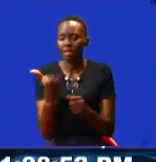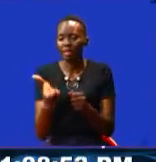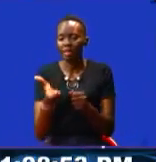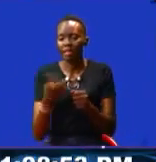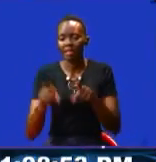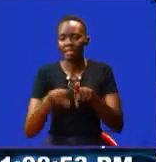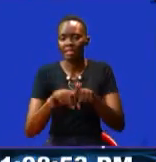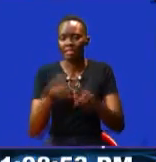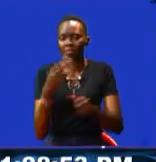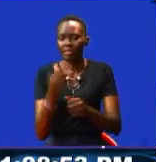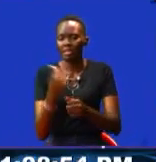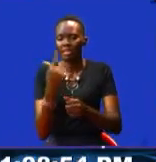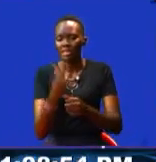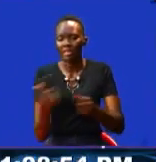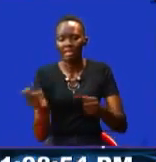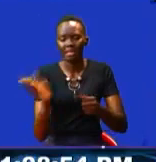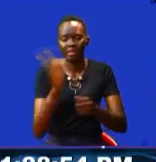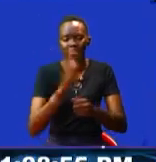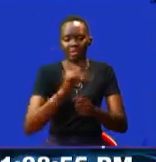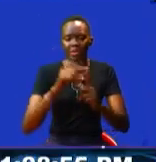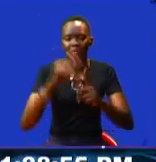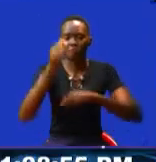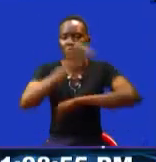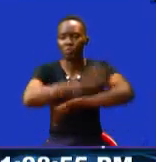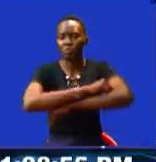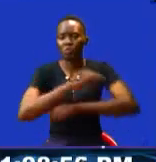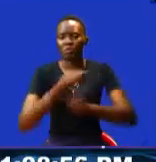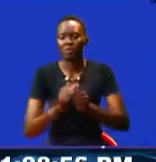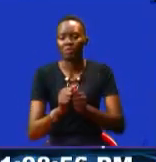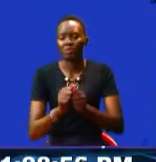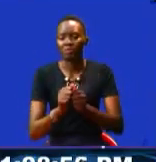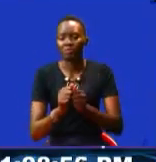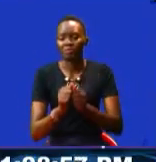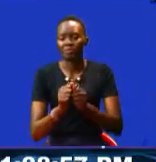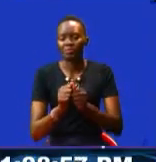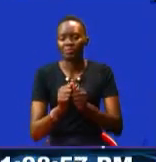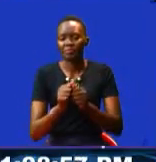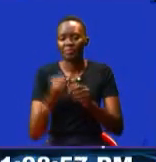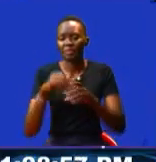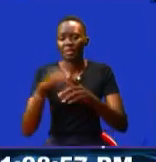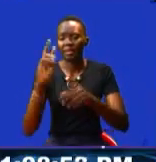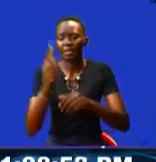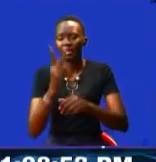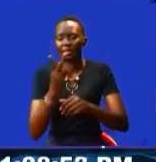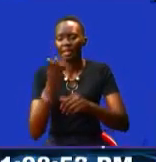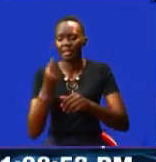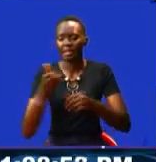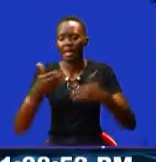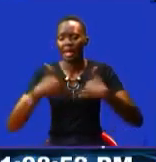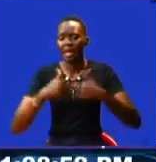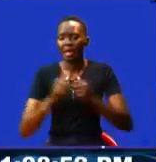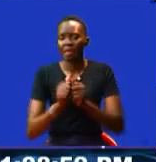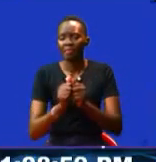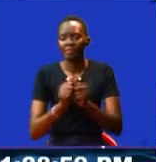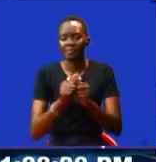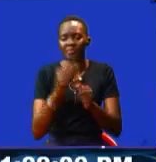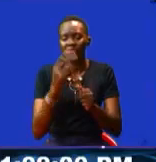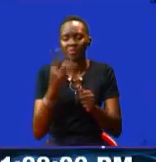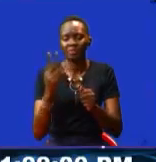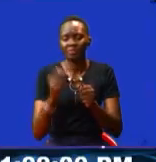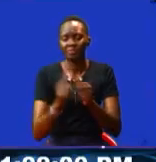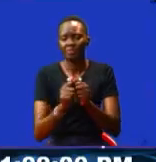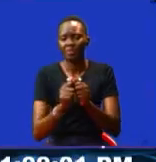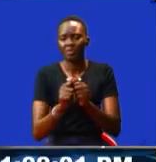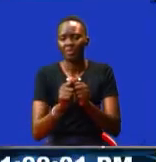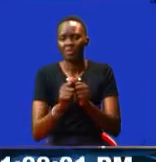kila fedha ambayo inaletwa katika shule ya umma Kenya iko na kitu kinaitwa fort heads. Kwa hivyo